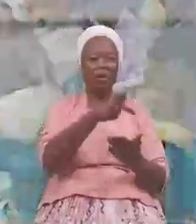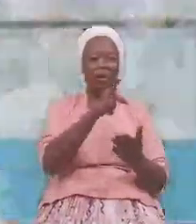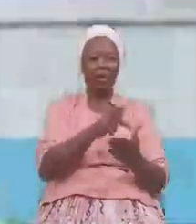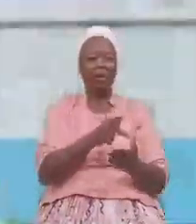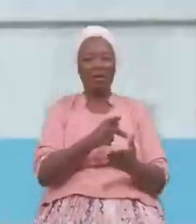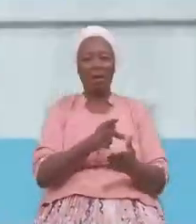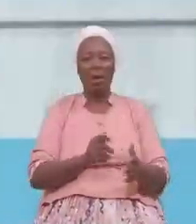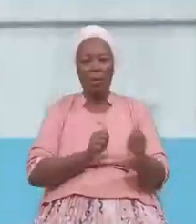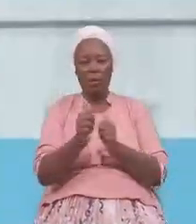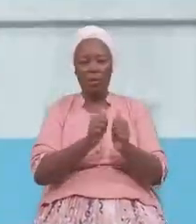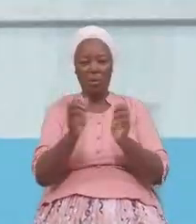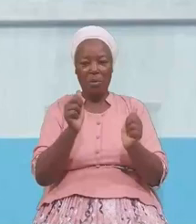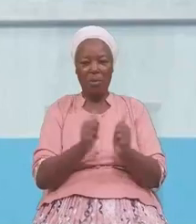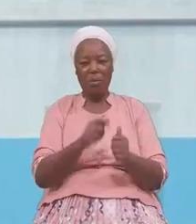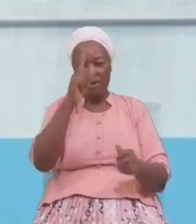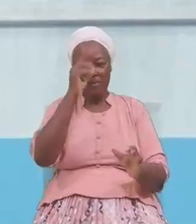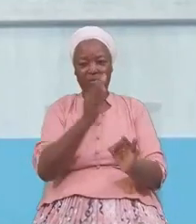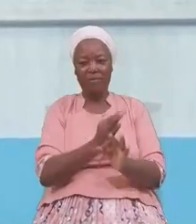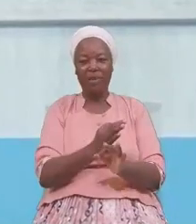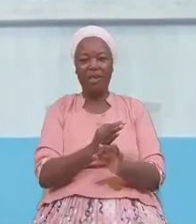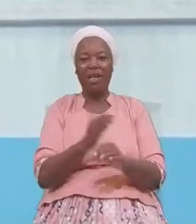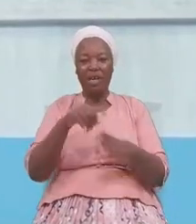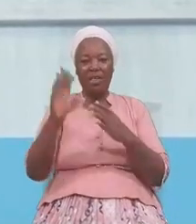en vue pour la possession.